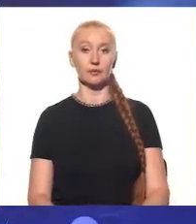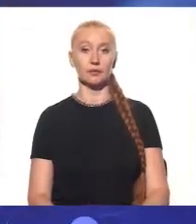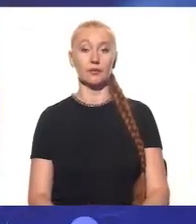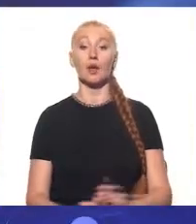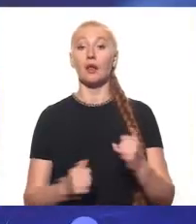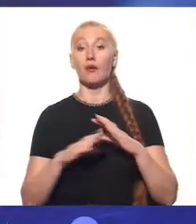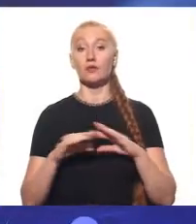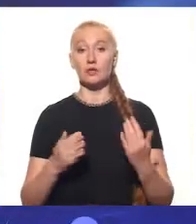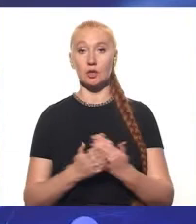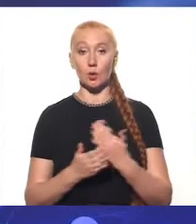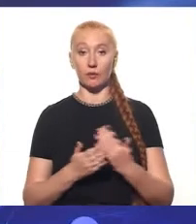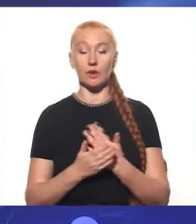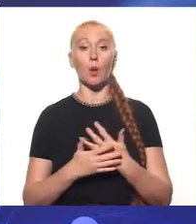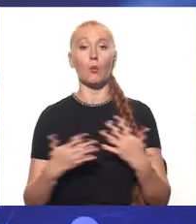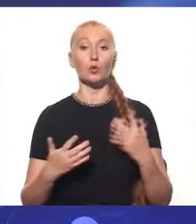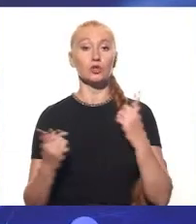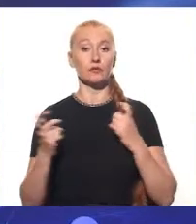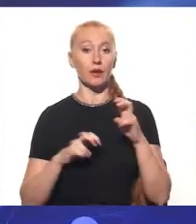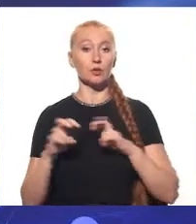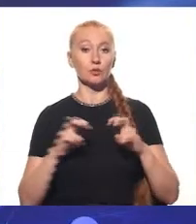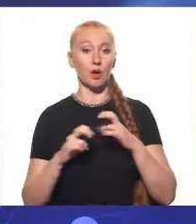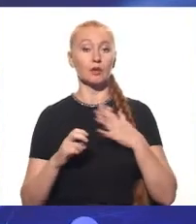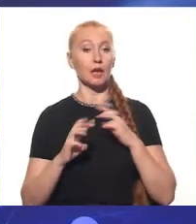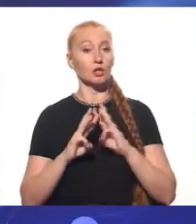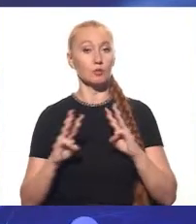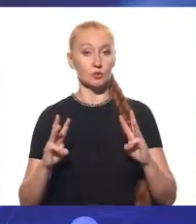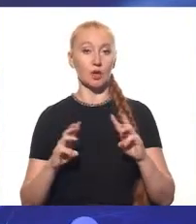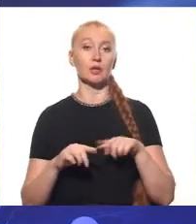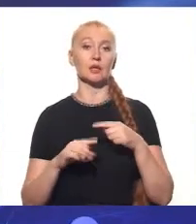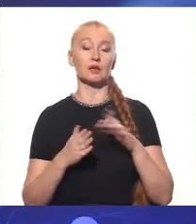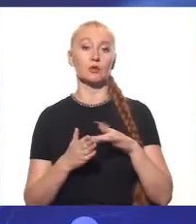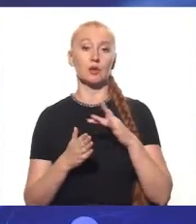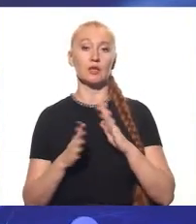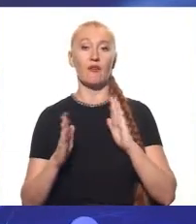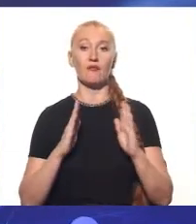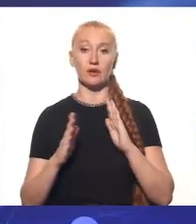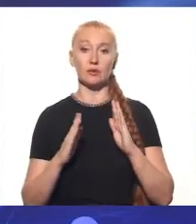На цьому випуск завершено. Більше інформації шукайте на нашому сайті та на нашій сторінці у